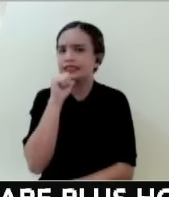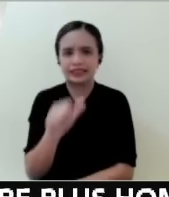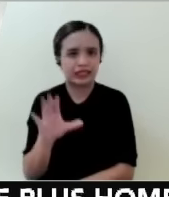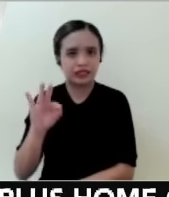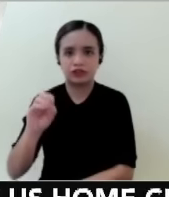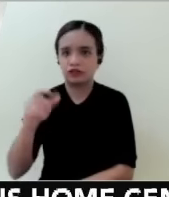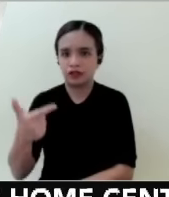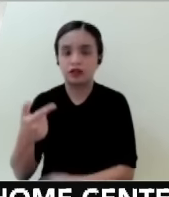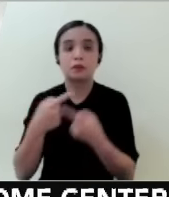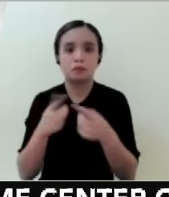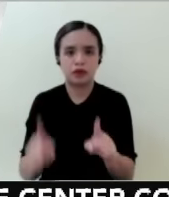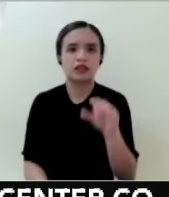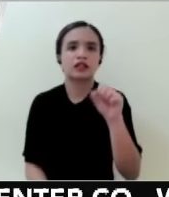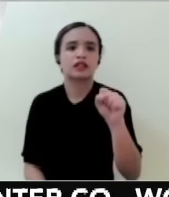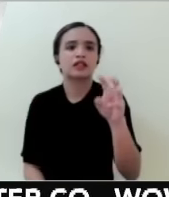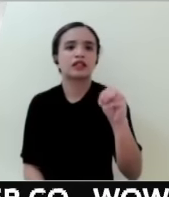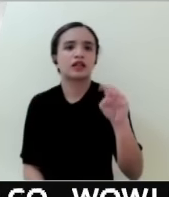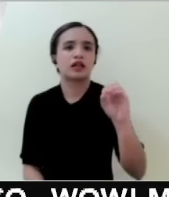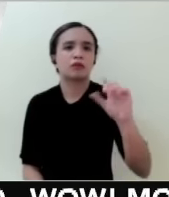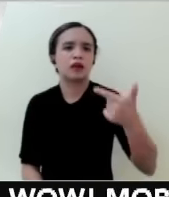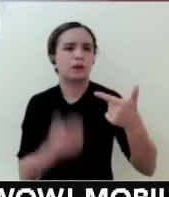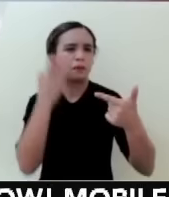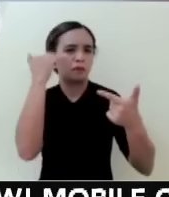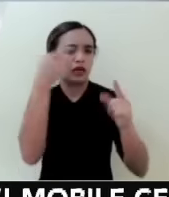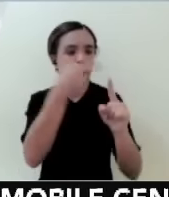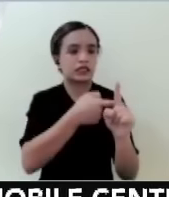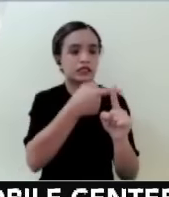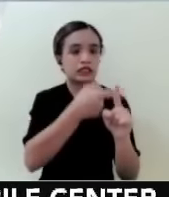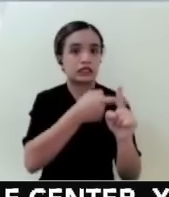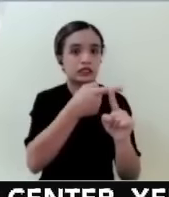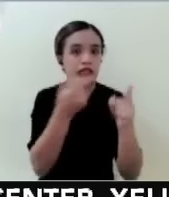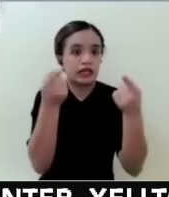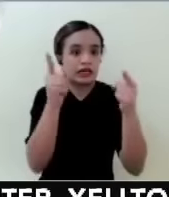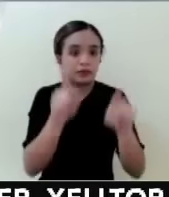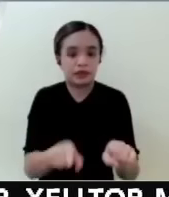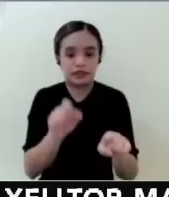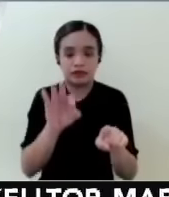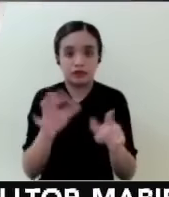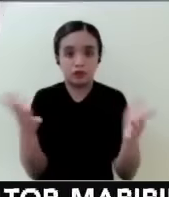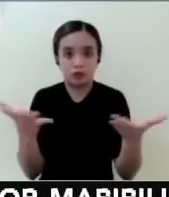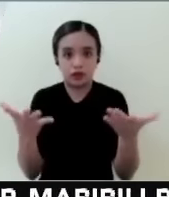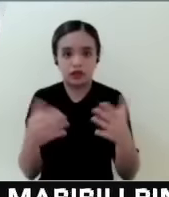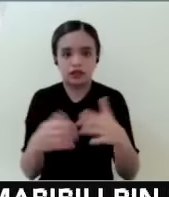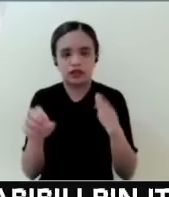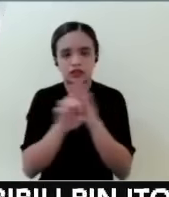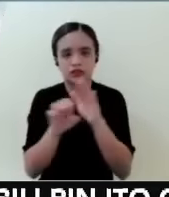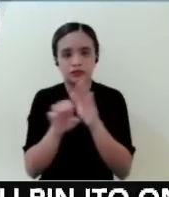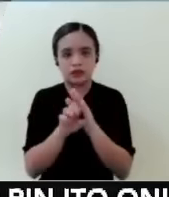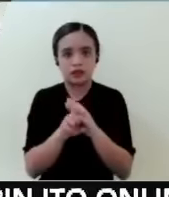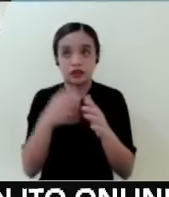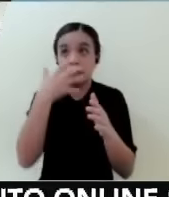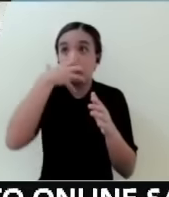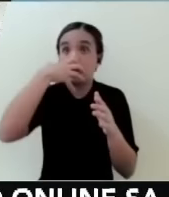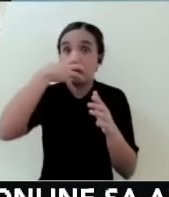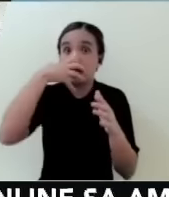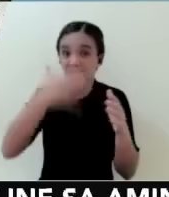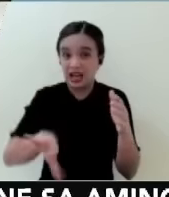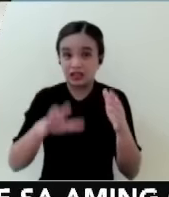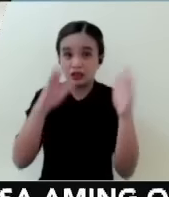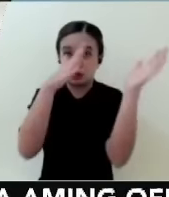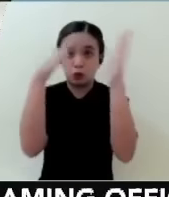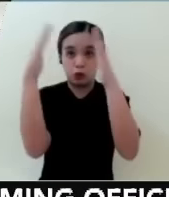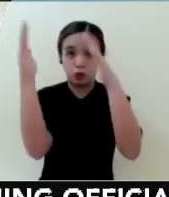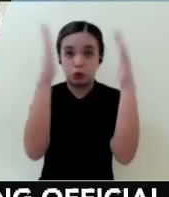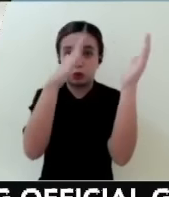smog. Nadulot ang temperature inversion na nangyayari kapag nasa ilalim ng malamig na hangin ang mainit na hangin. Dahil dito, misto